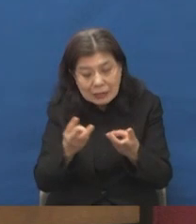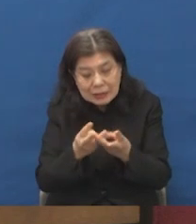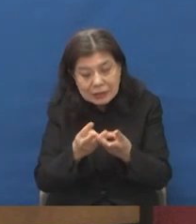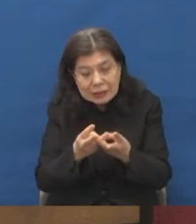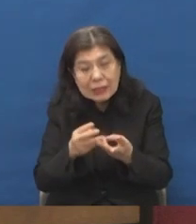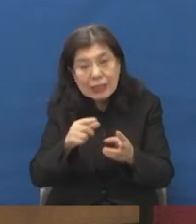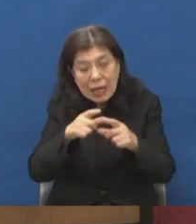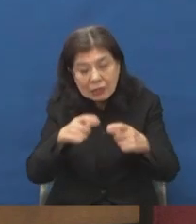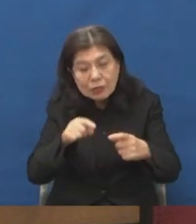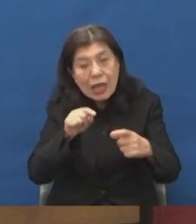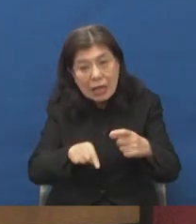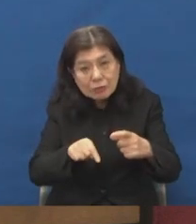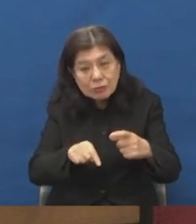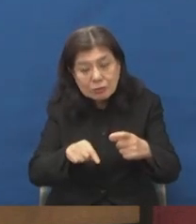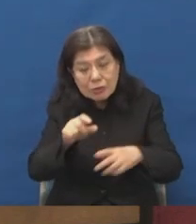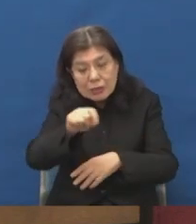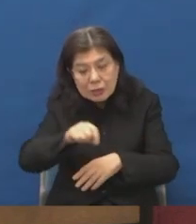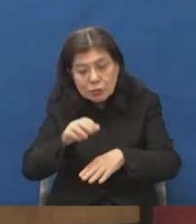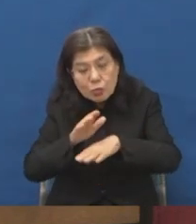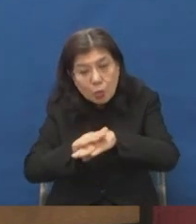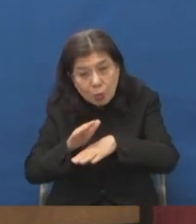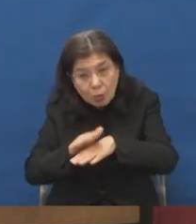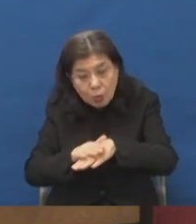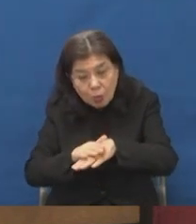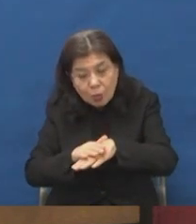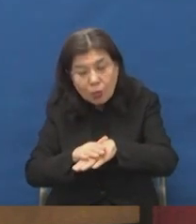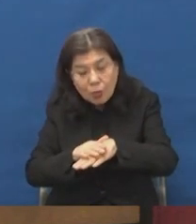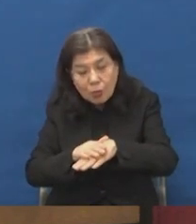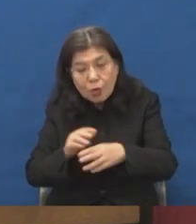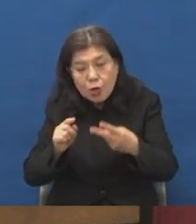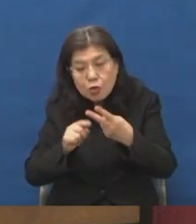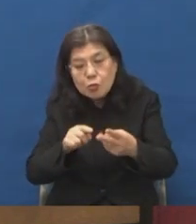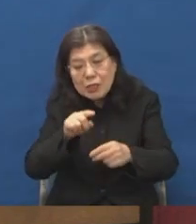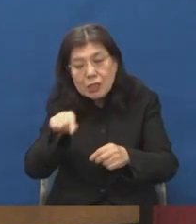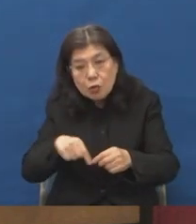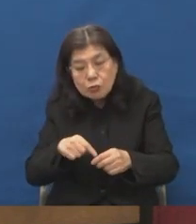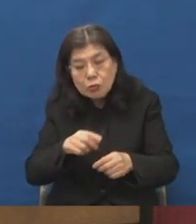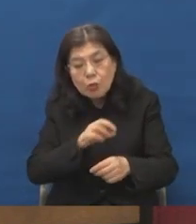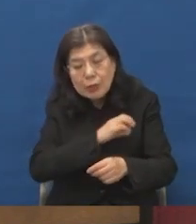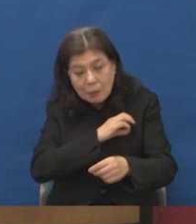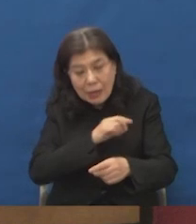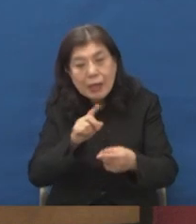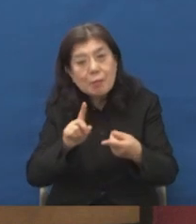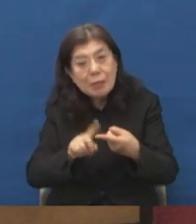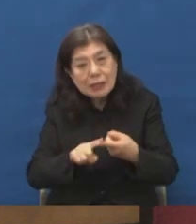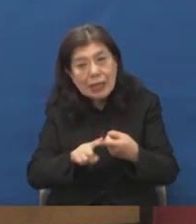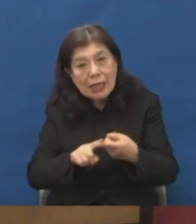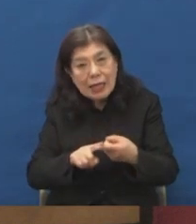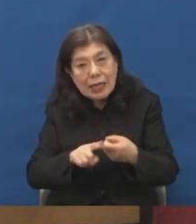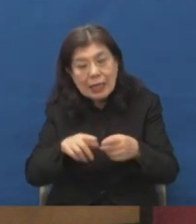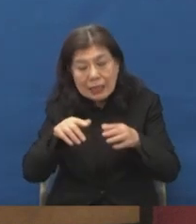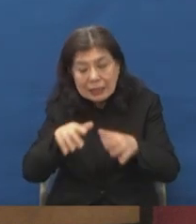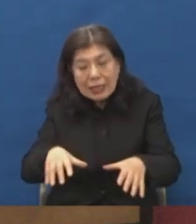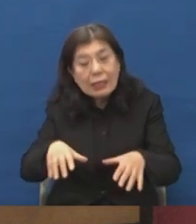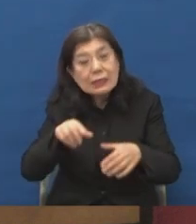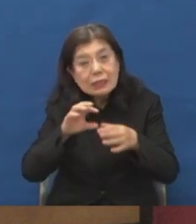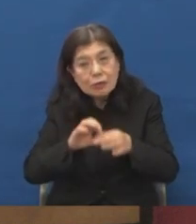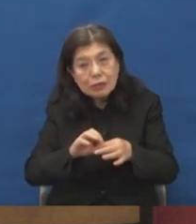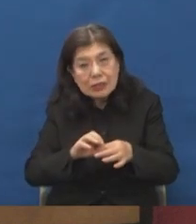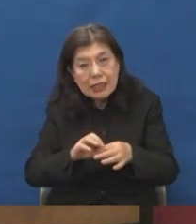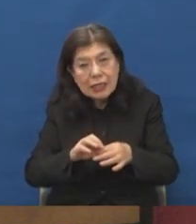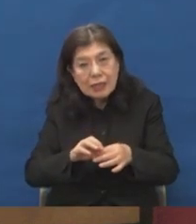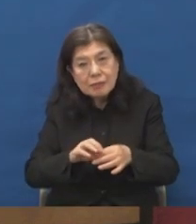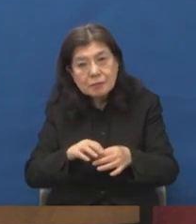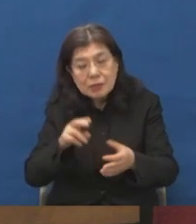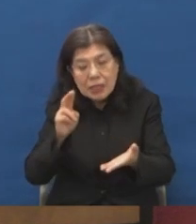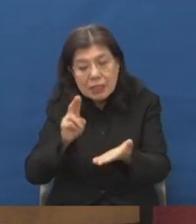に係る事務を取り扱わせる郵便局の名称、取扱い事務及び期間について指定しようとする